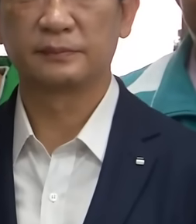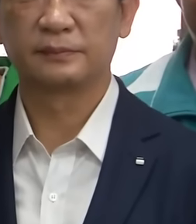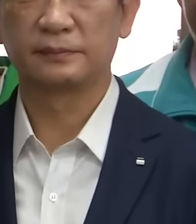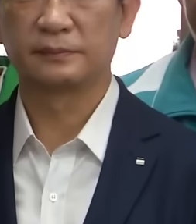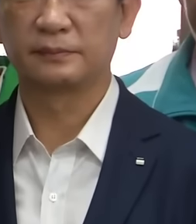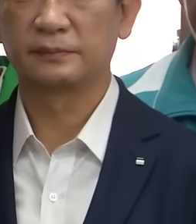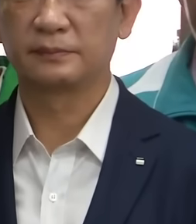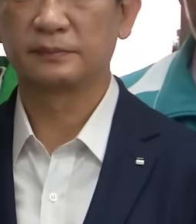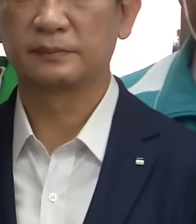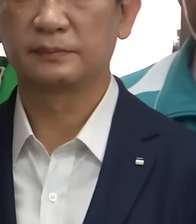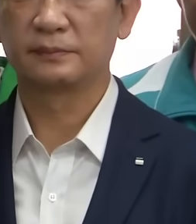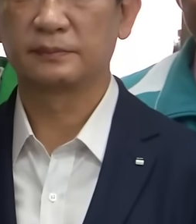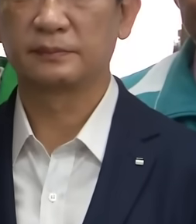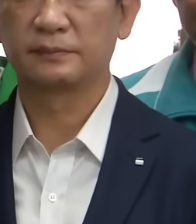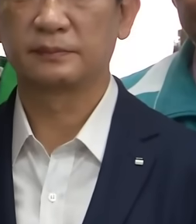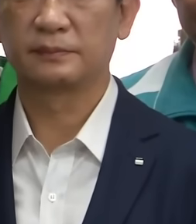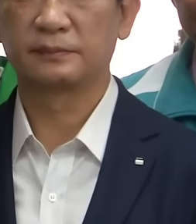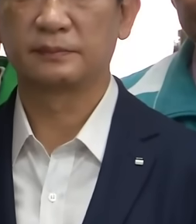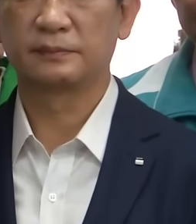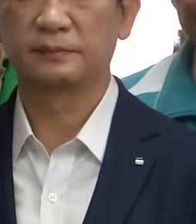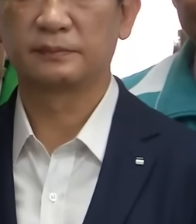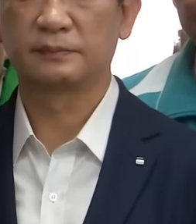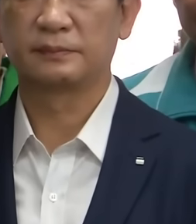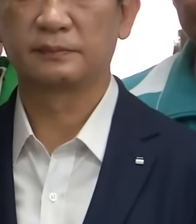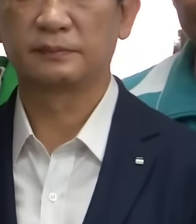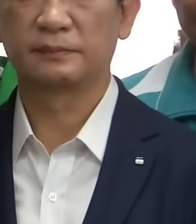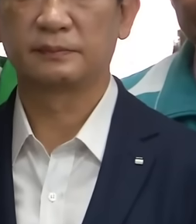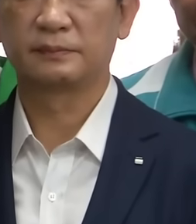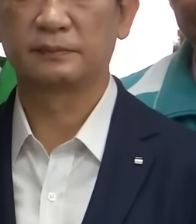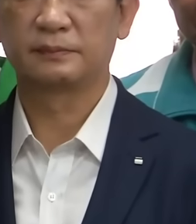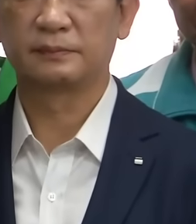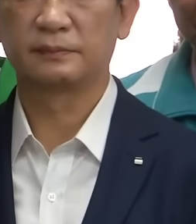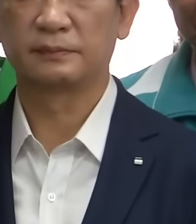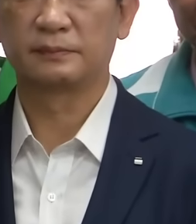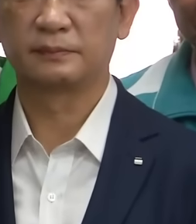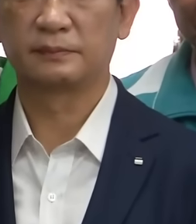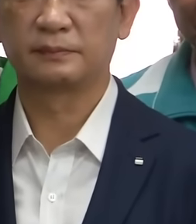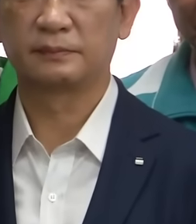曾在他人的屋檐下承受压力，我都感到非